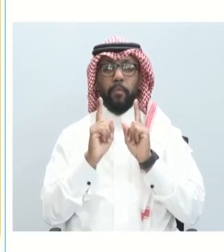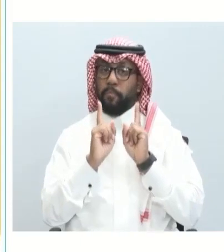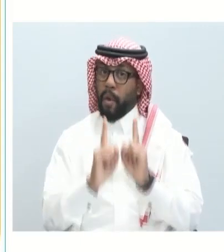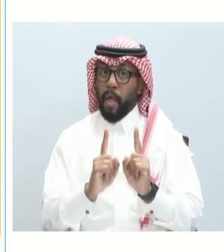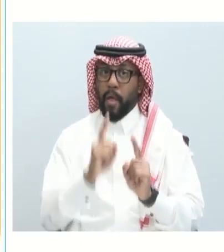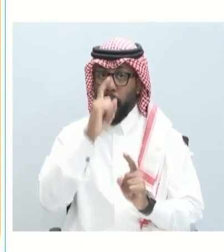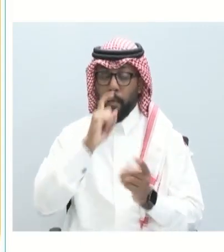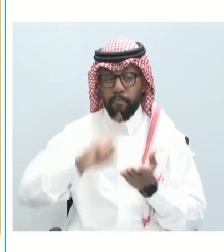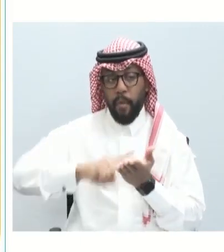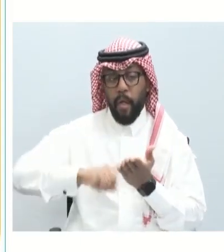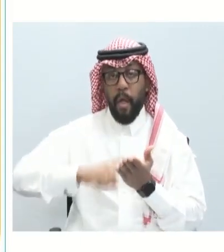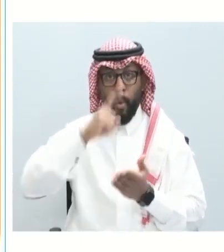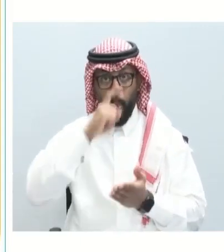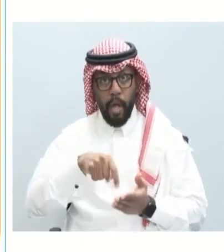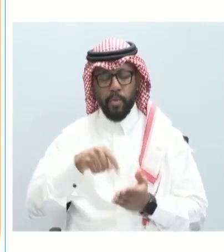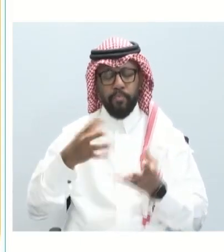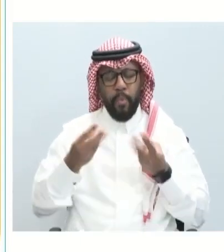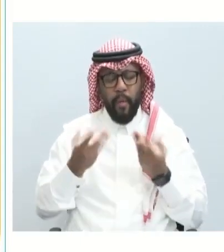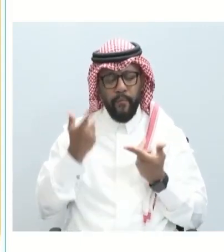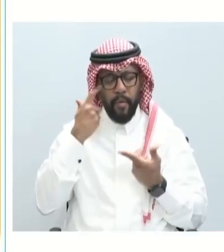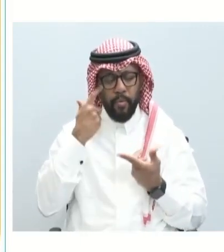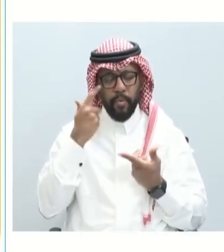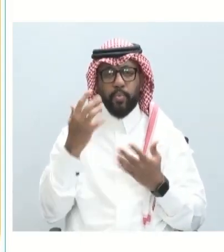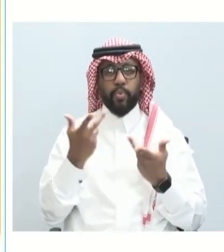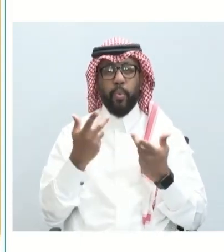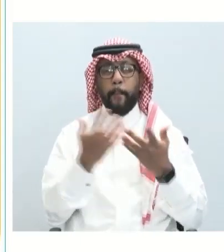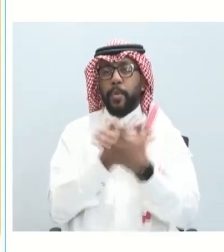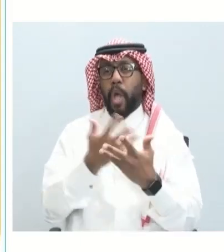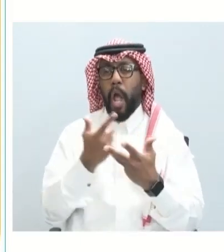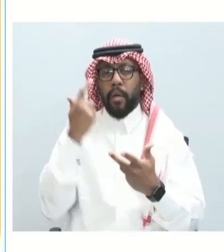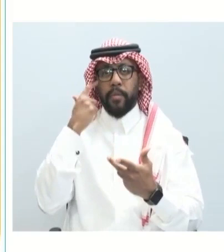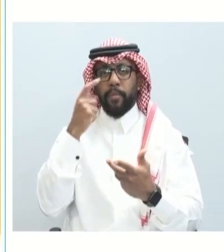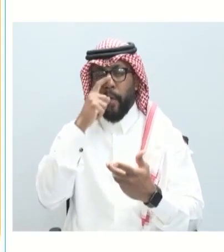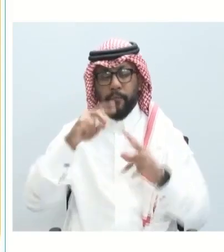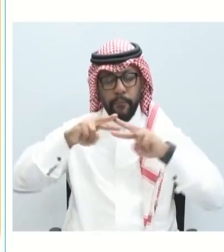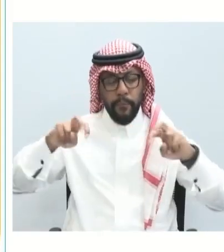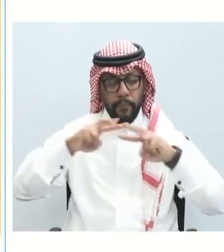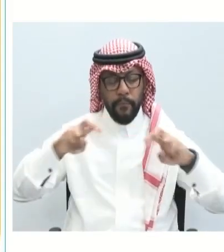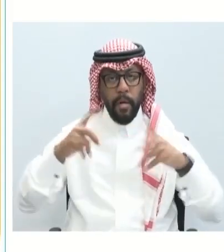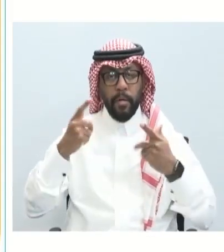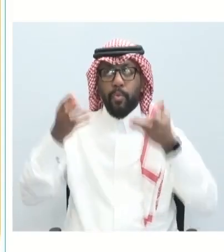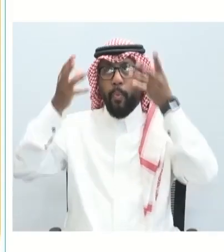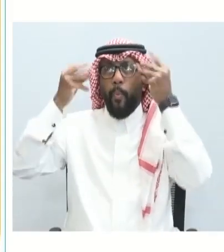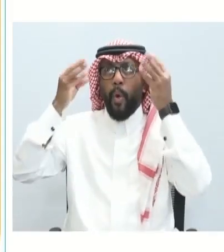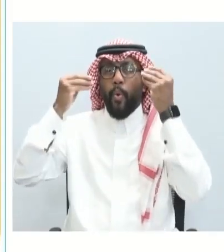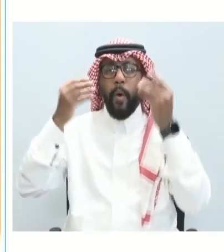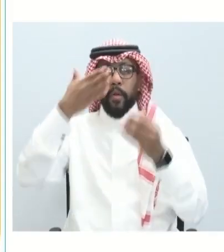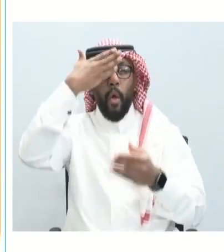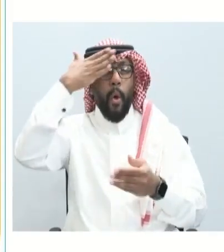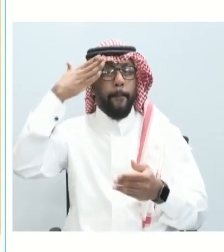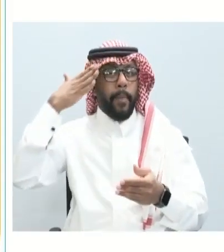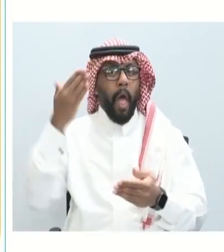يعتمد على ايجاد علاقه بين القضايا والظواهر المراد فحصها وبين المعلومات والخبرات